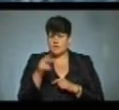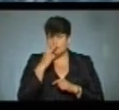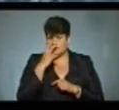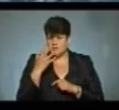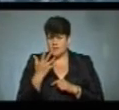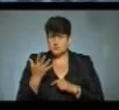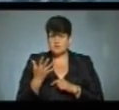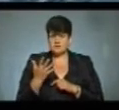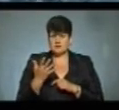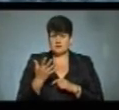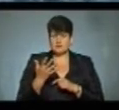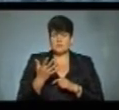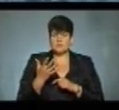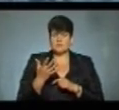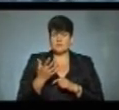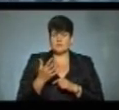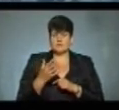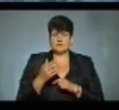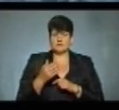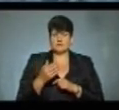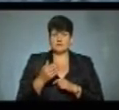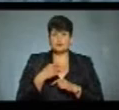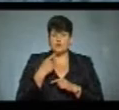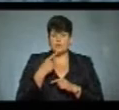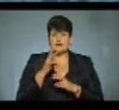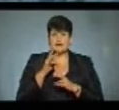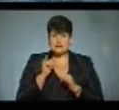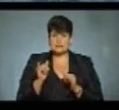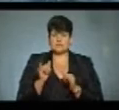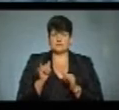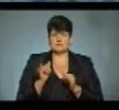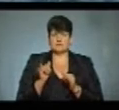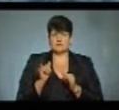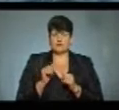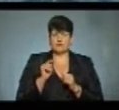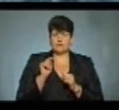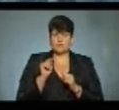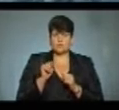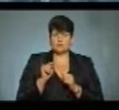Звичайно, що ви не будете бачити, що там сталося зараз. Він каже, ні.